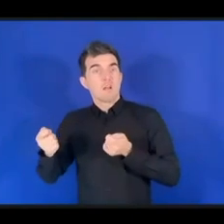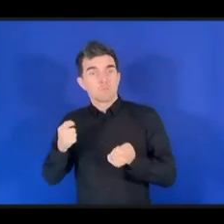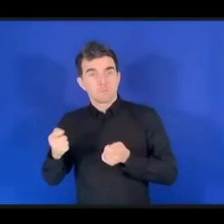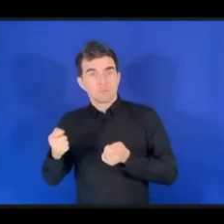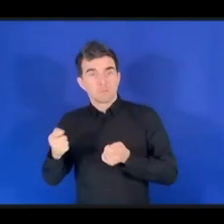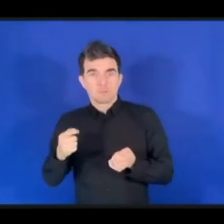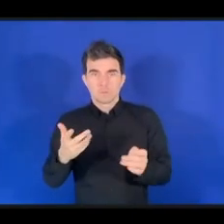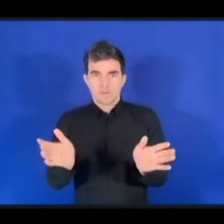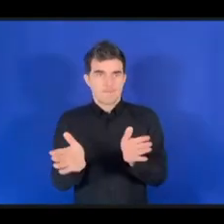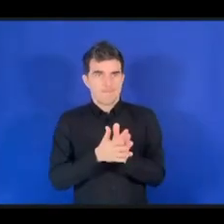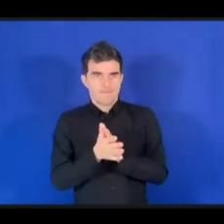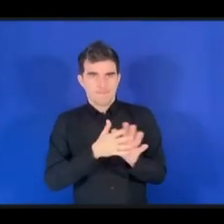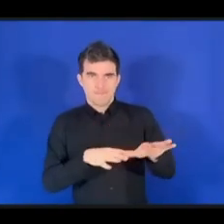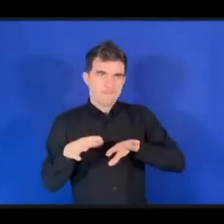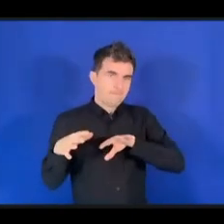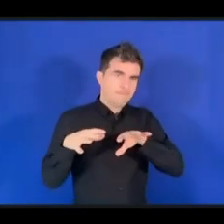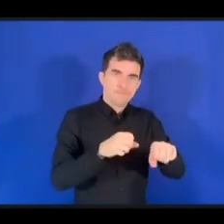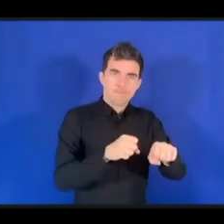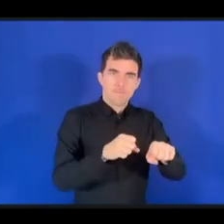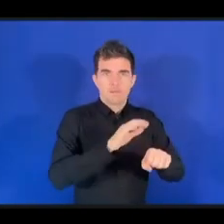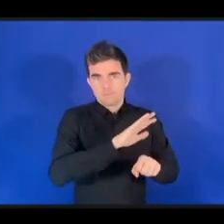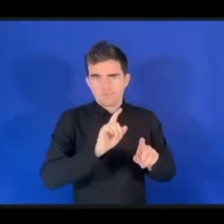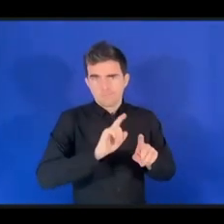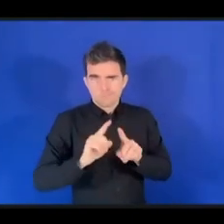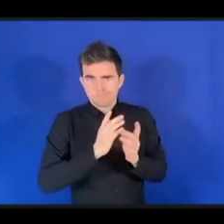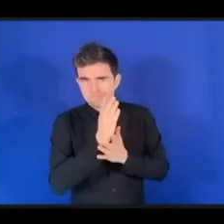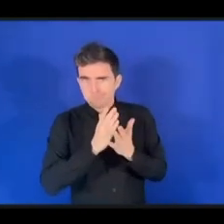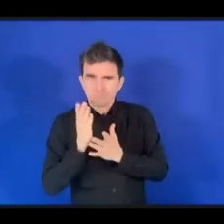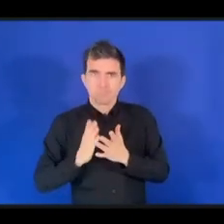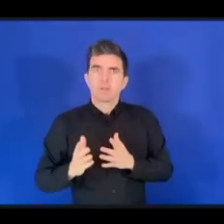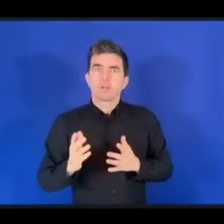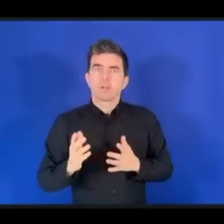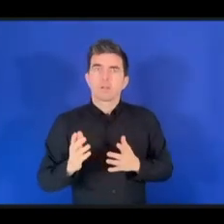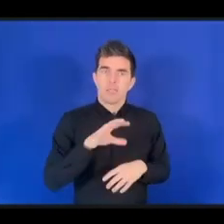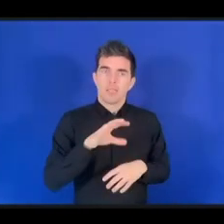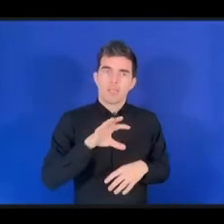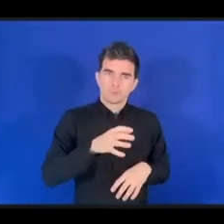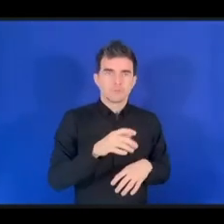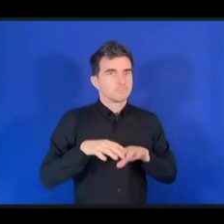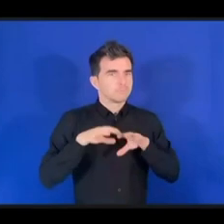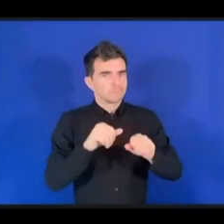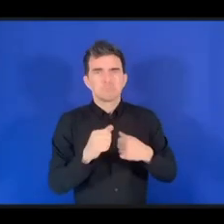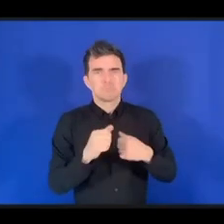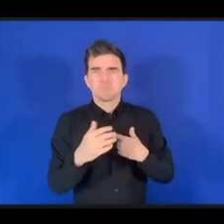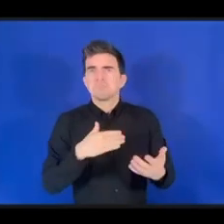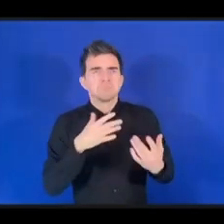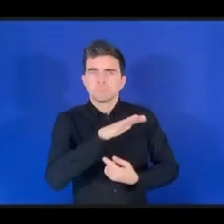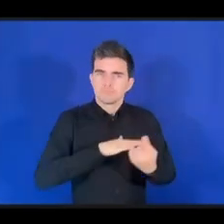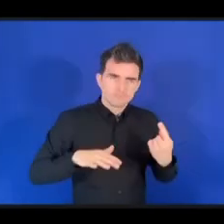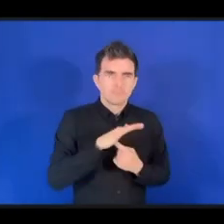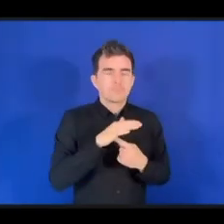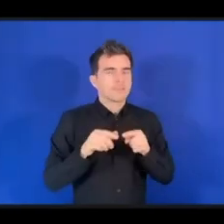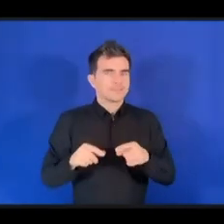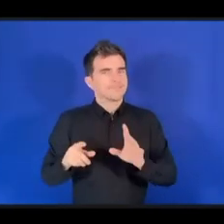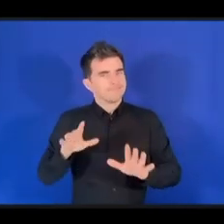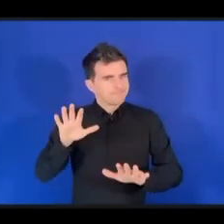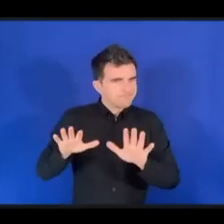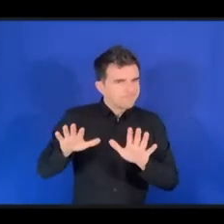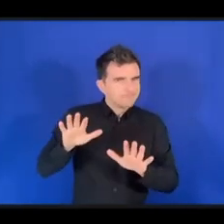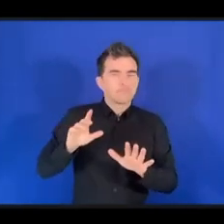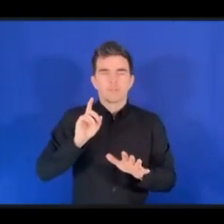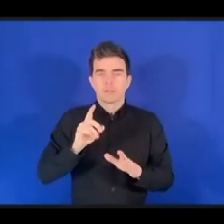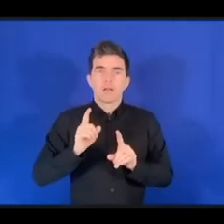à un vote quelle que soit sa taille le processus multipartite tout